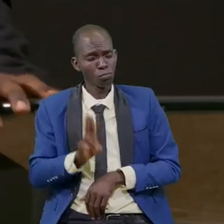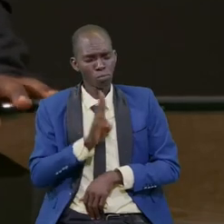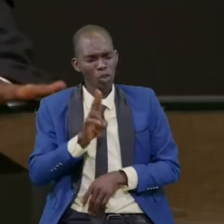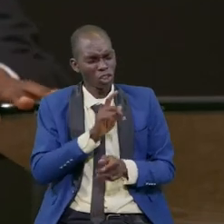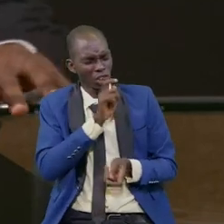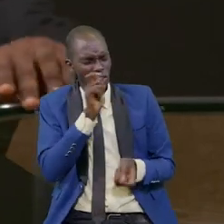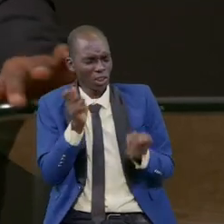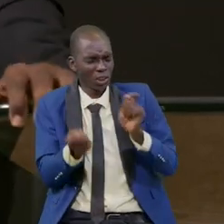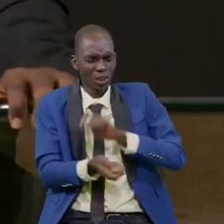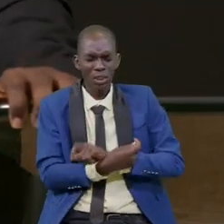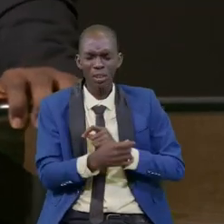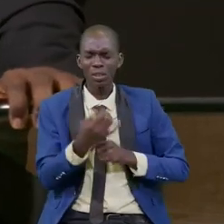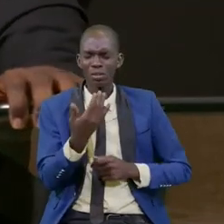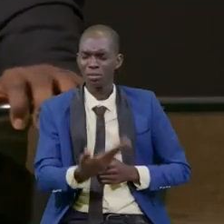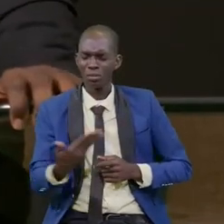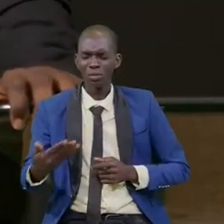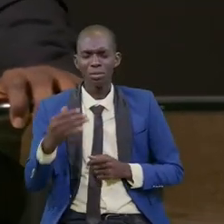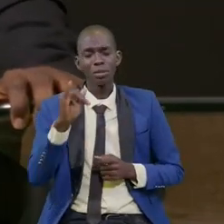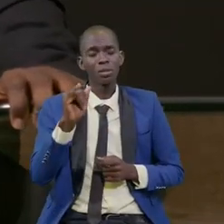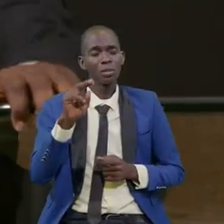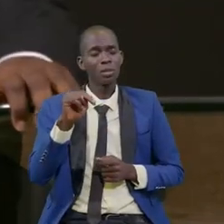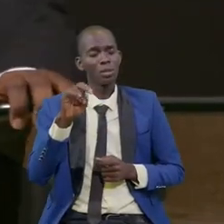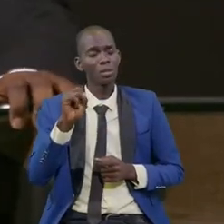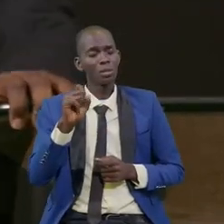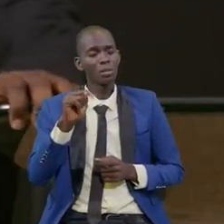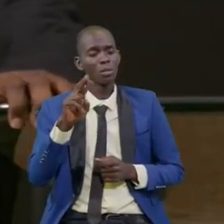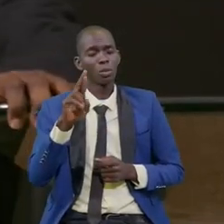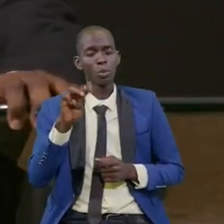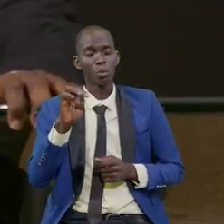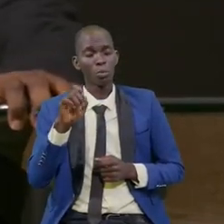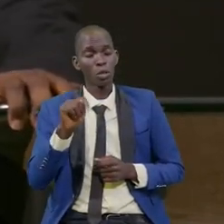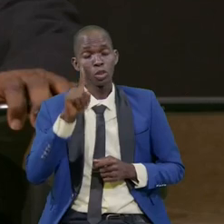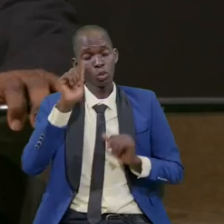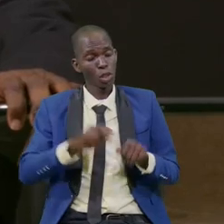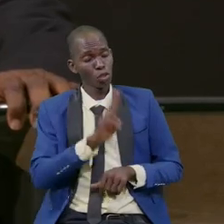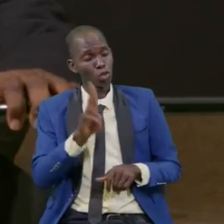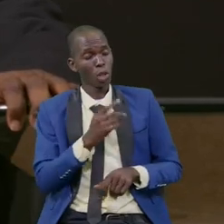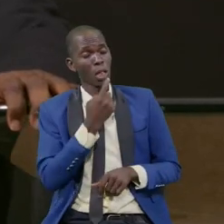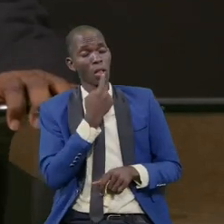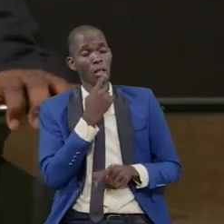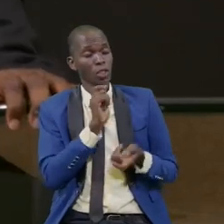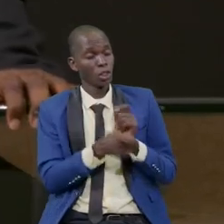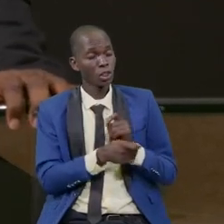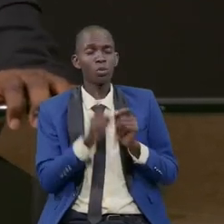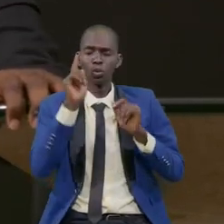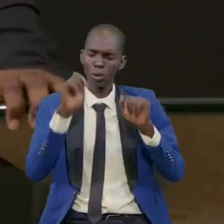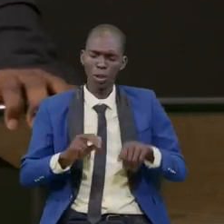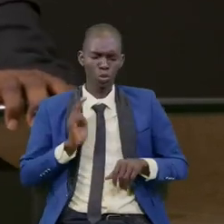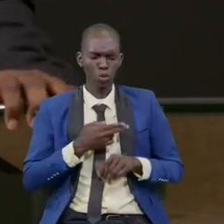transformer des instruments, si tu peux utiliser des langues transformées, ici nous nous présentons à